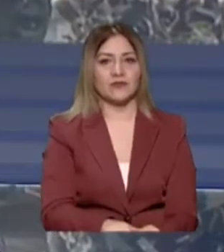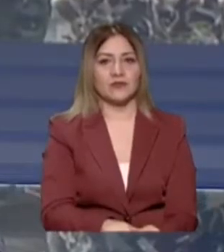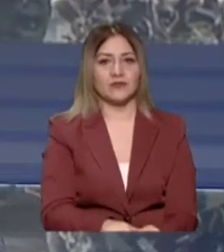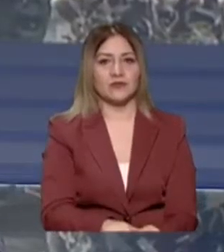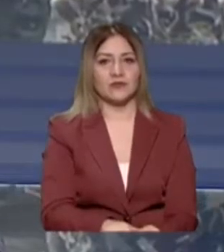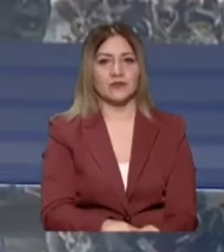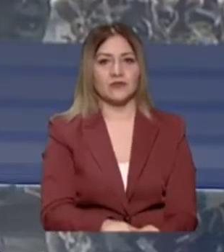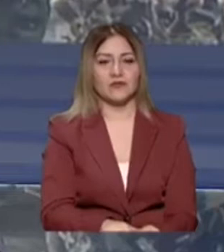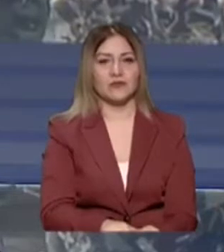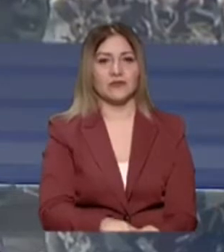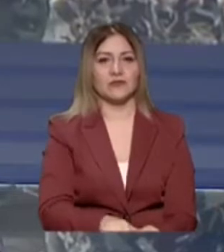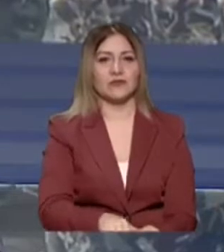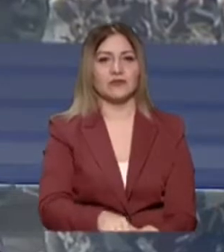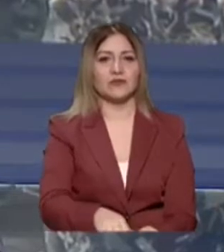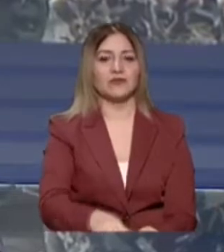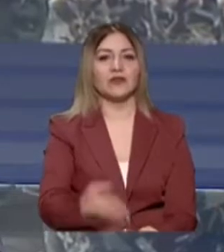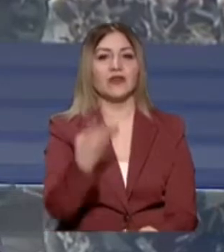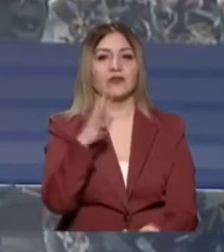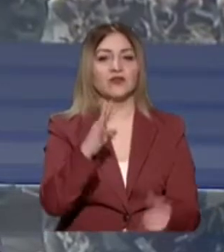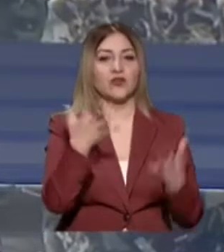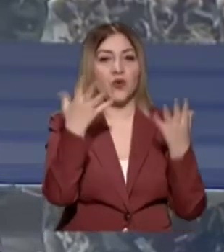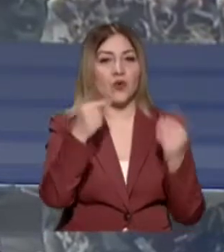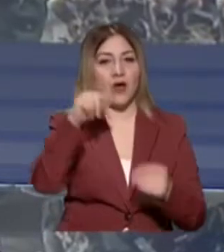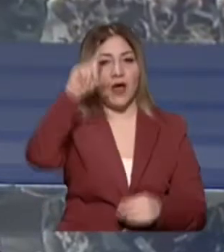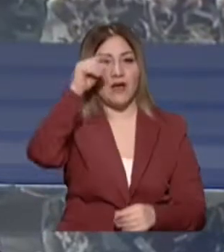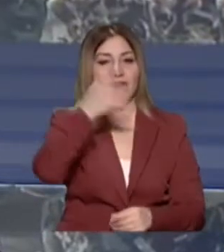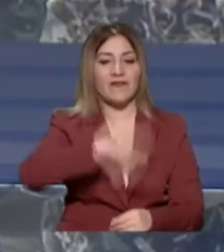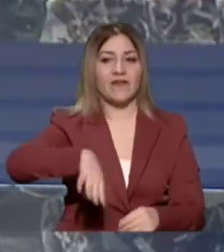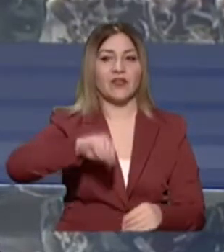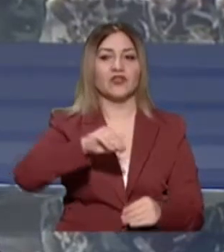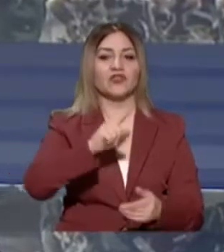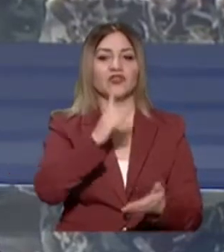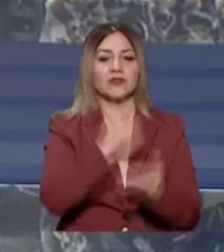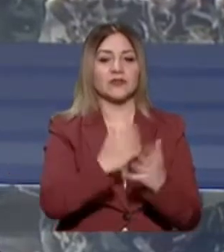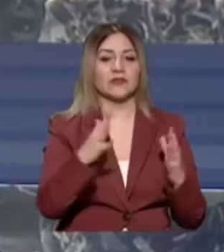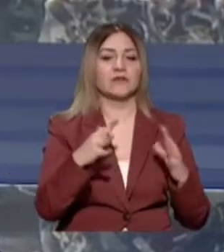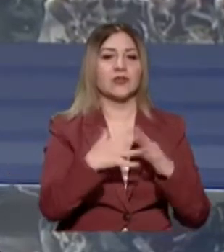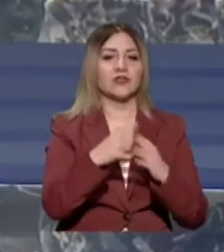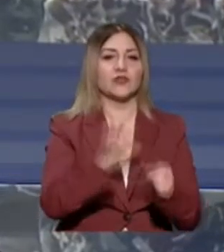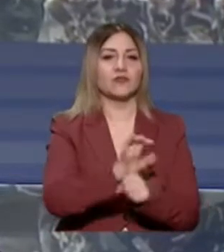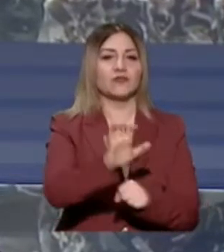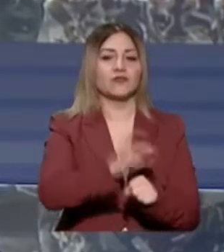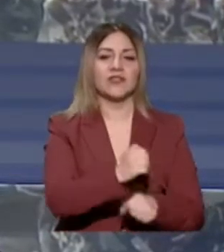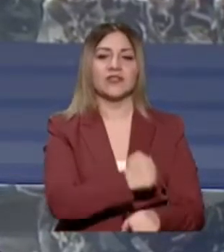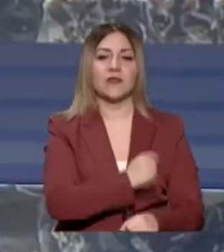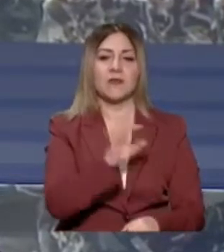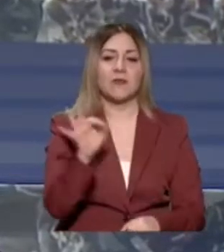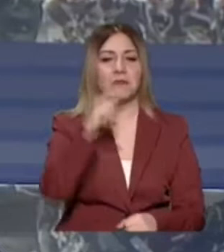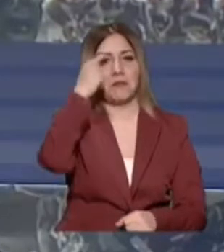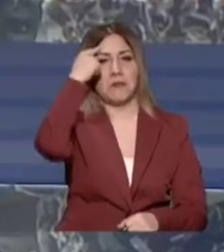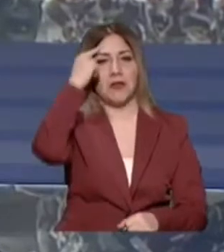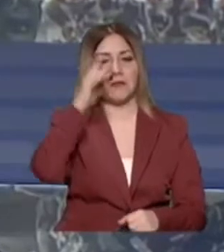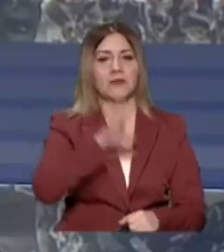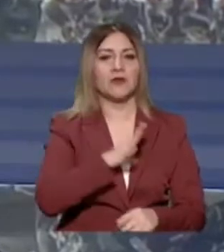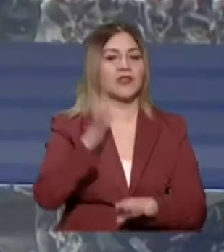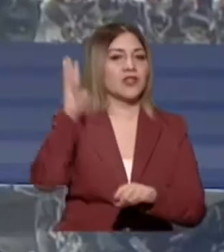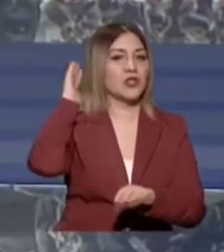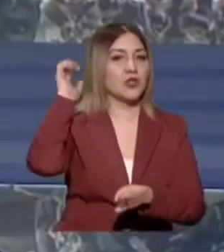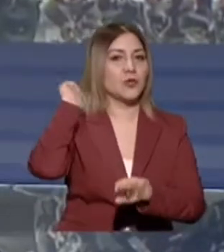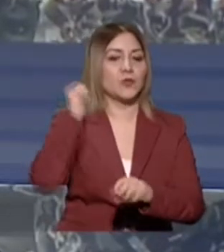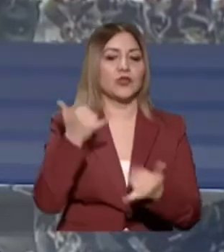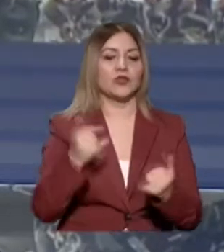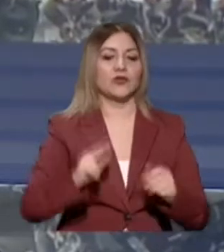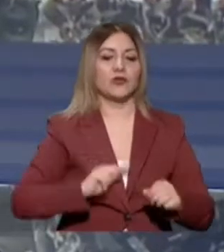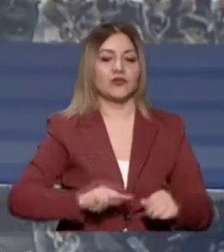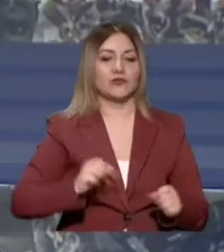44 օր աշխարհասփյուռ հայությունը ապրեց ամեն ինչ առաջնագծի համար, ամեն ինչ զինվորի համար նշանաբանով։ Թիկունքային աշխատանքները այսօր